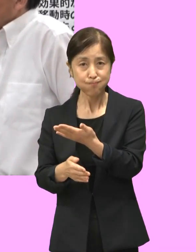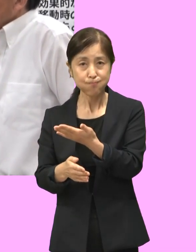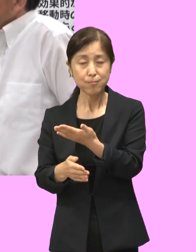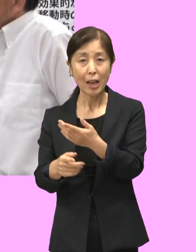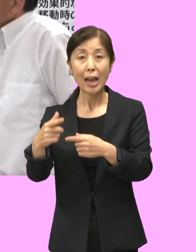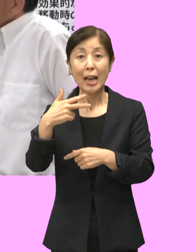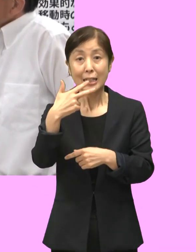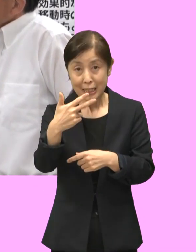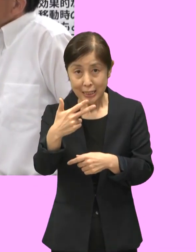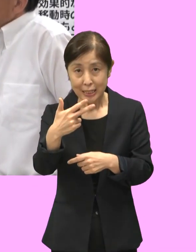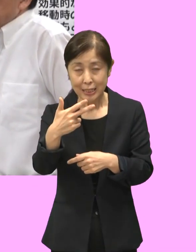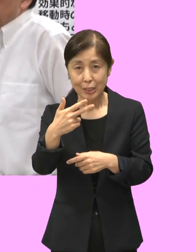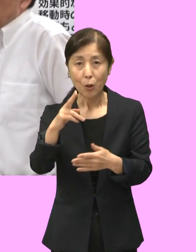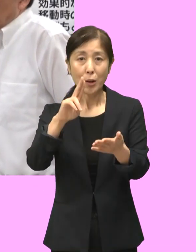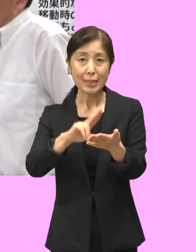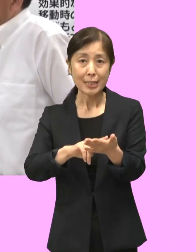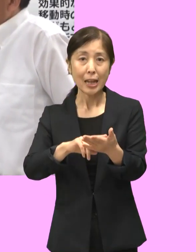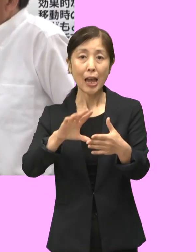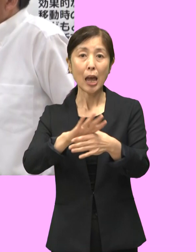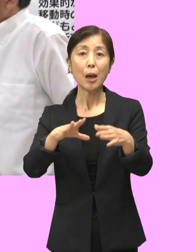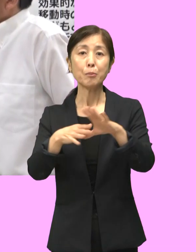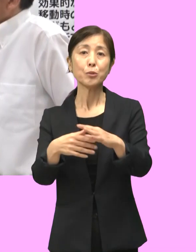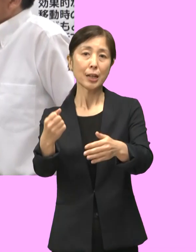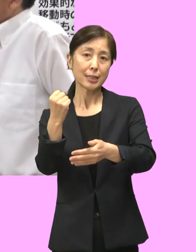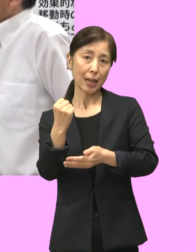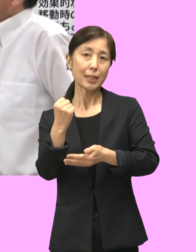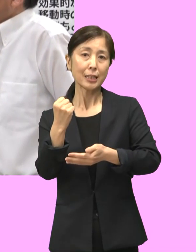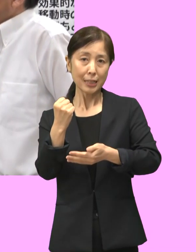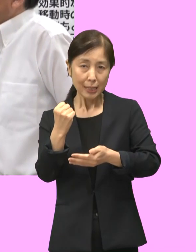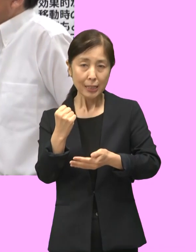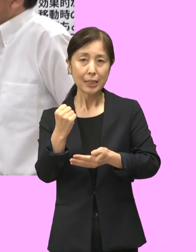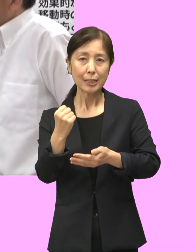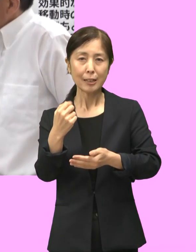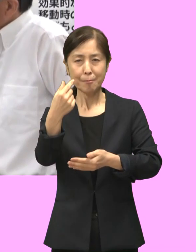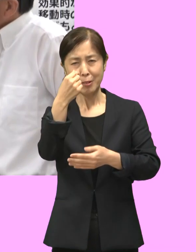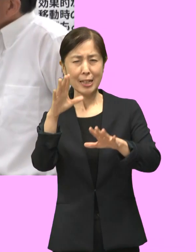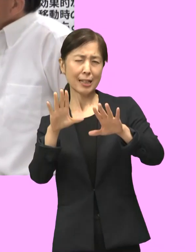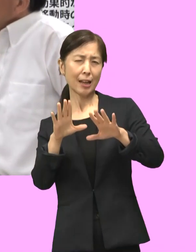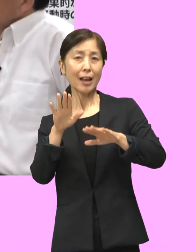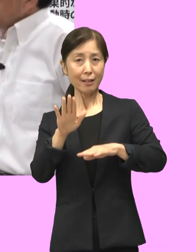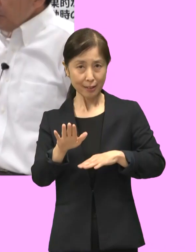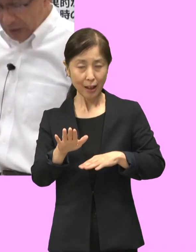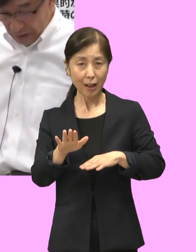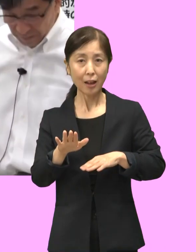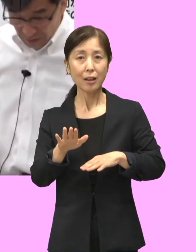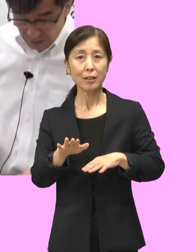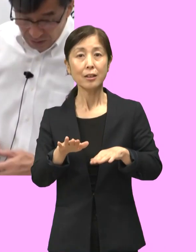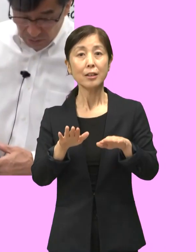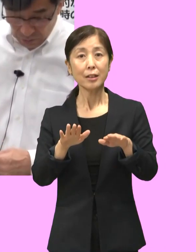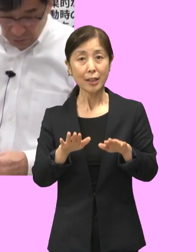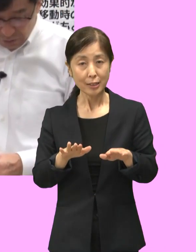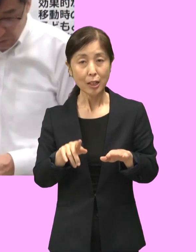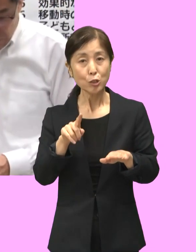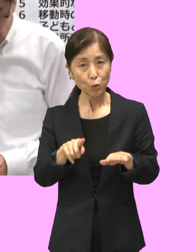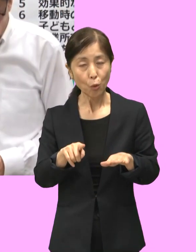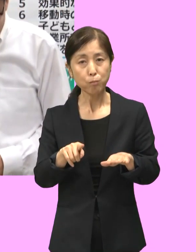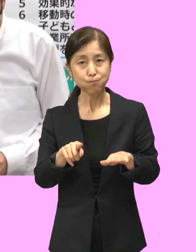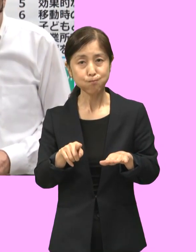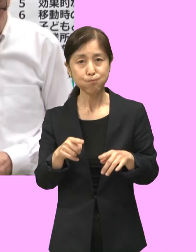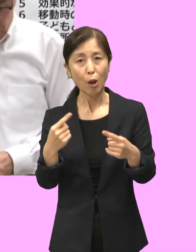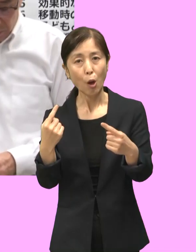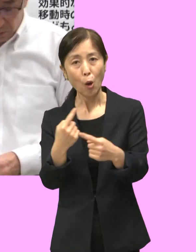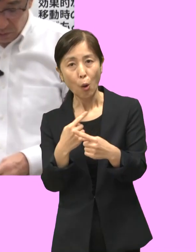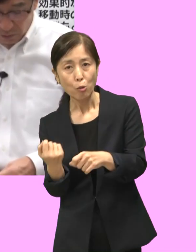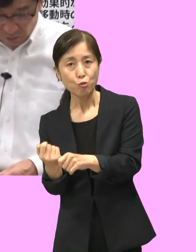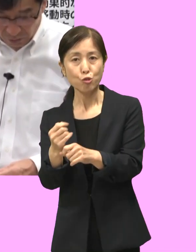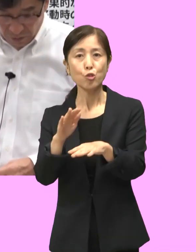市の指定文化財が被害を受けました。で、現在その復旧方法、